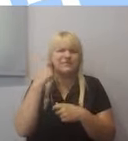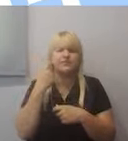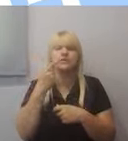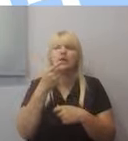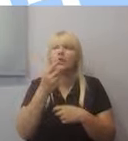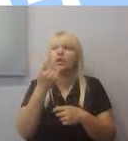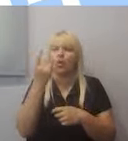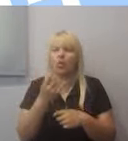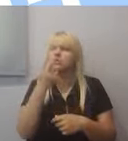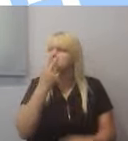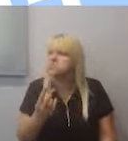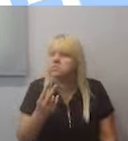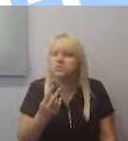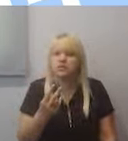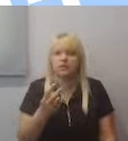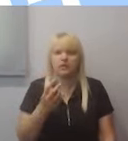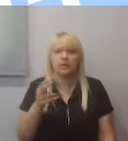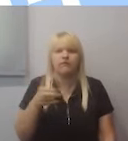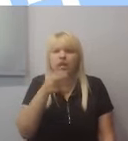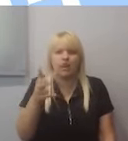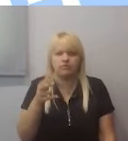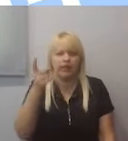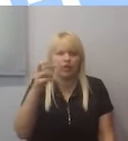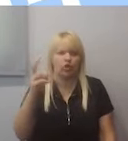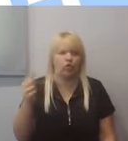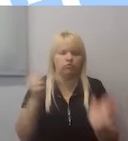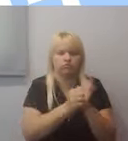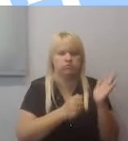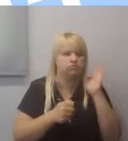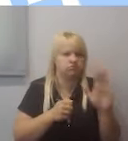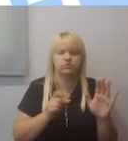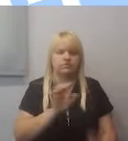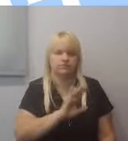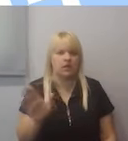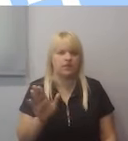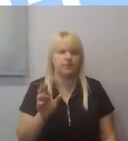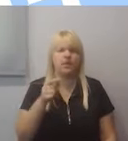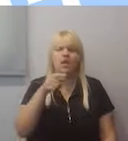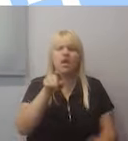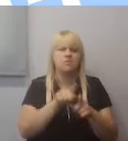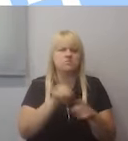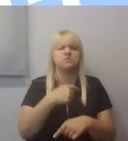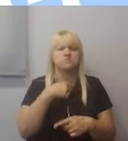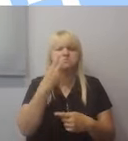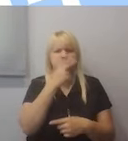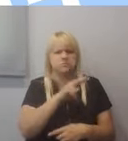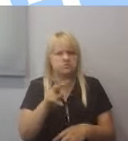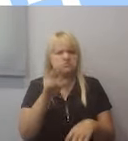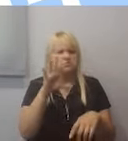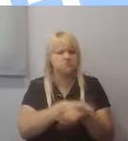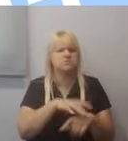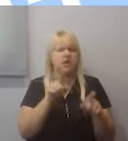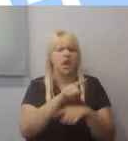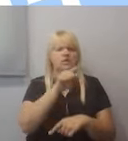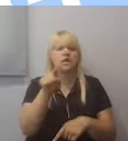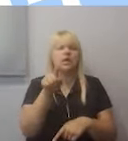skaties pirmais varbūt nofilmēs un tiktokā iel ja šeit arī ko es esmu novērojis ir pilnīgi